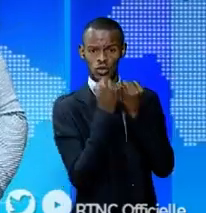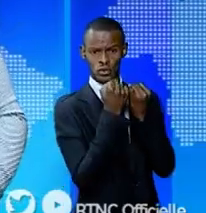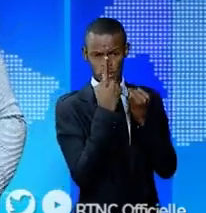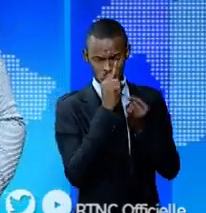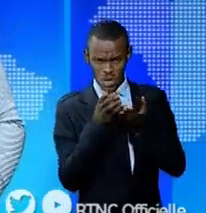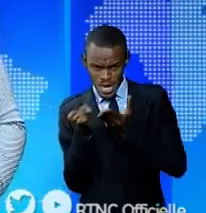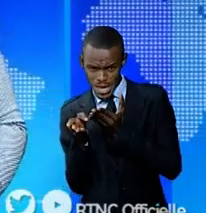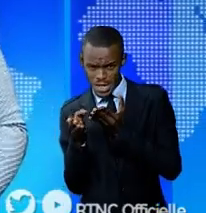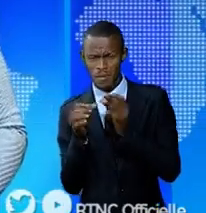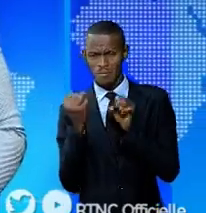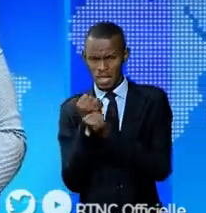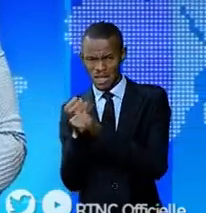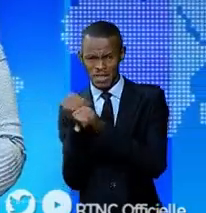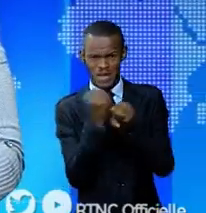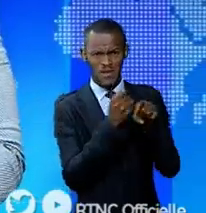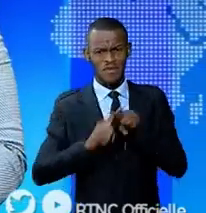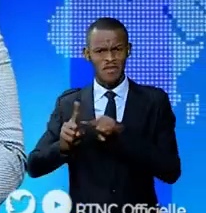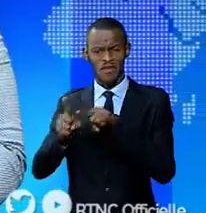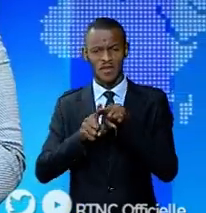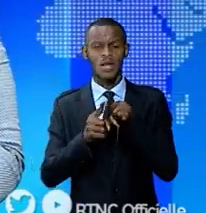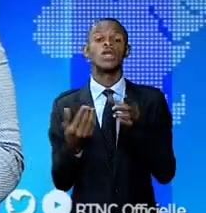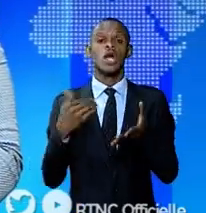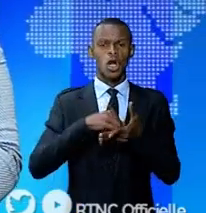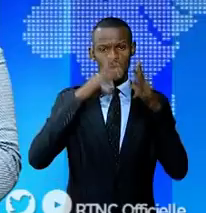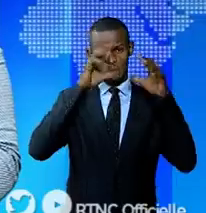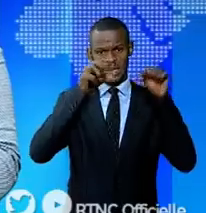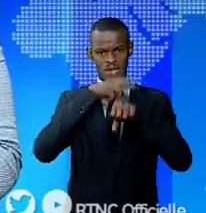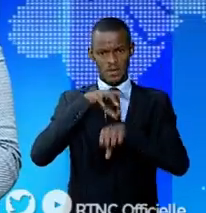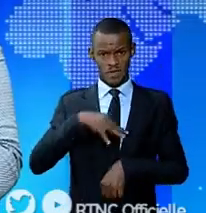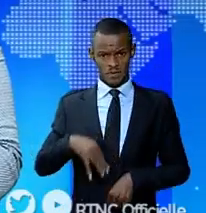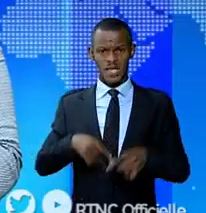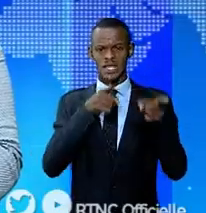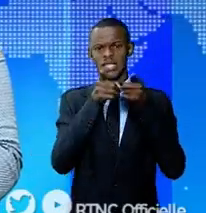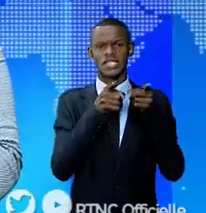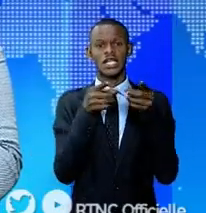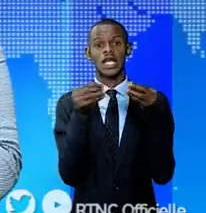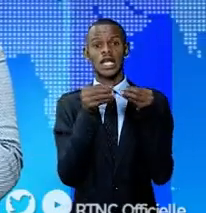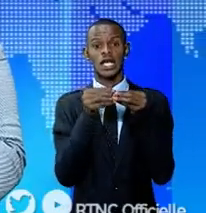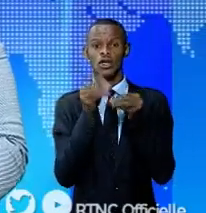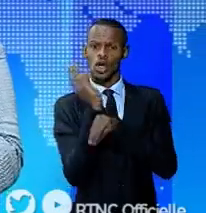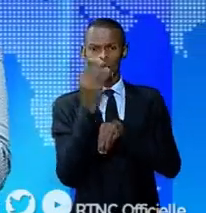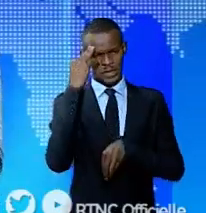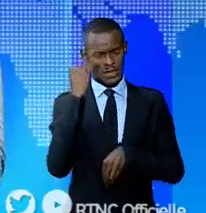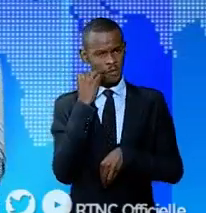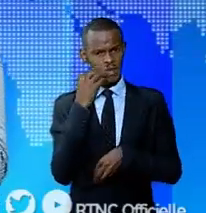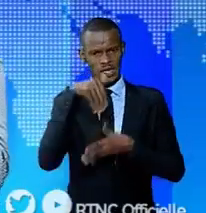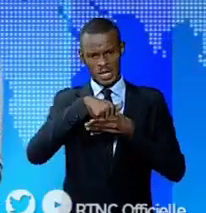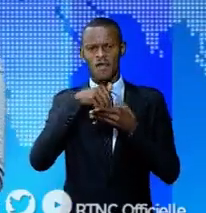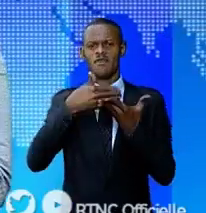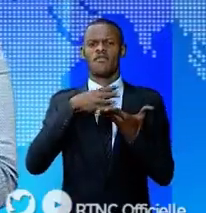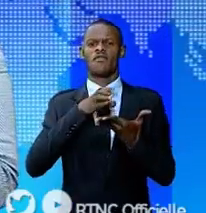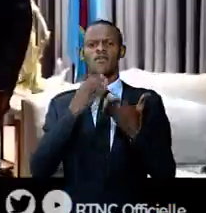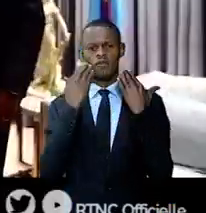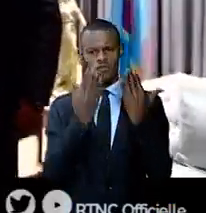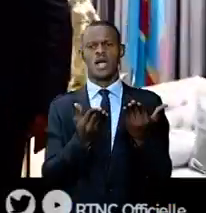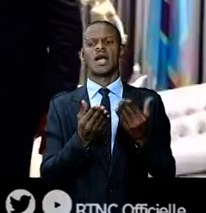de l'État a aussi présidé le vendredi dernier la 50e réunion du Conseil des ministres par vidéoconférence. La semaine du président s'est signée Pierre